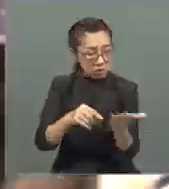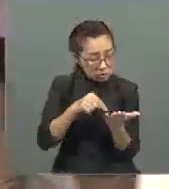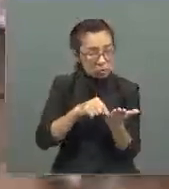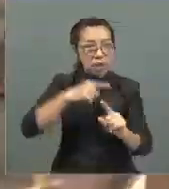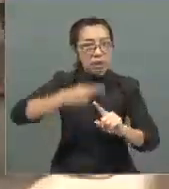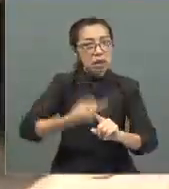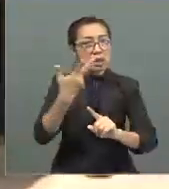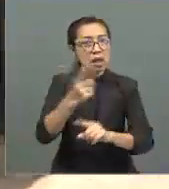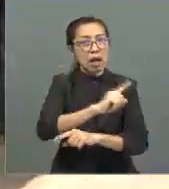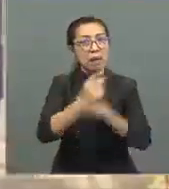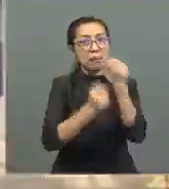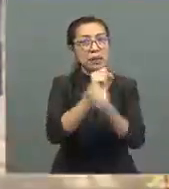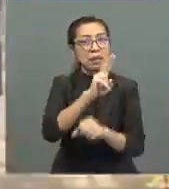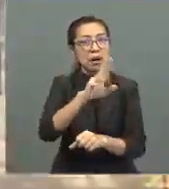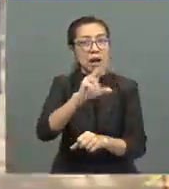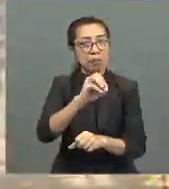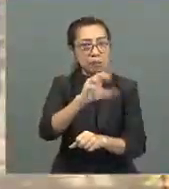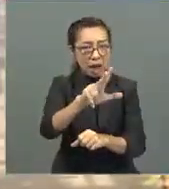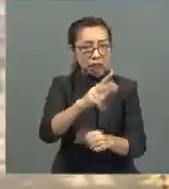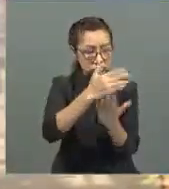มีเศษตะกอนแต่ปัจจุบันไม่ได้เป็นหัวหน้าครัวเรือนเกษตรกรแล้วนายละว่าโดนแสงสนิทผู้อำนวยการสำนักงานเศรษฐกิจการคลังในฐานะโฆษกกระทรวงการคลังก็ที่แจ้งนะครับว่าและทรงกันครั้งนั้นได้ตรวจสอบพบว่าฐานข้อมูลเกษตรกรที่กระทรวงการคลังได้รับจากกระทรวงเกษตรและสหกรณ์เดือนมีนาคม2563